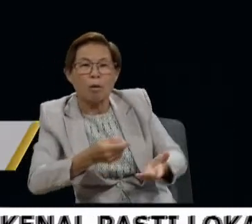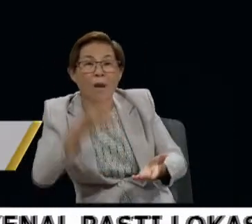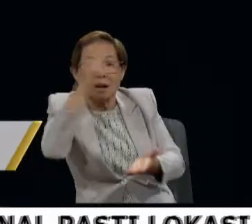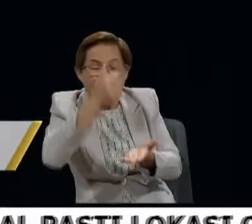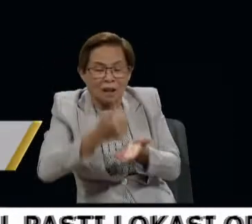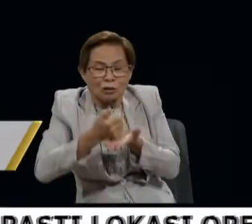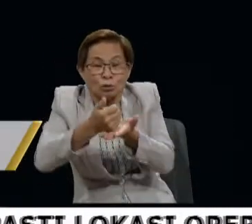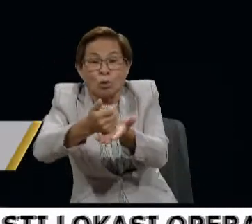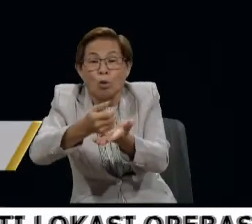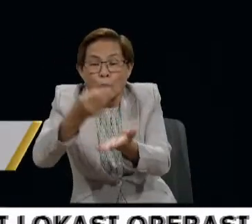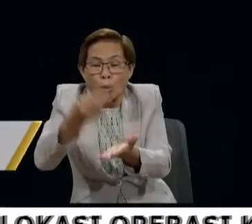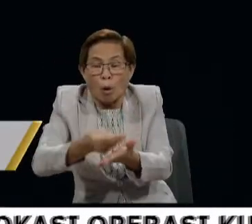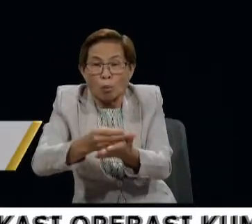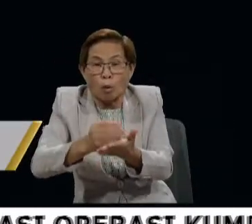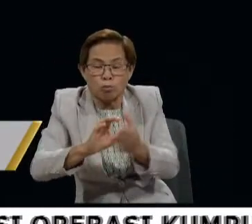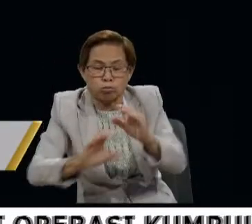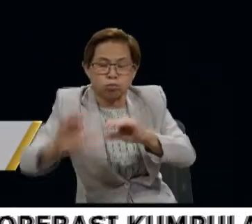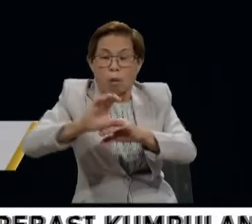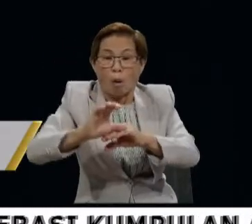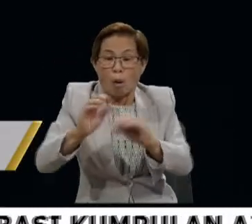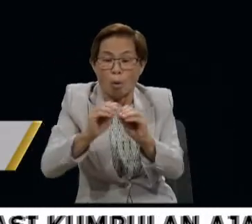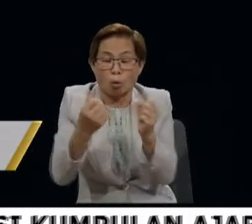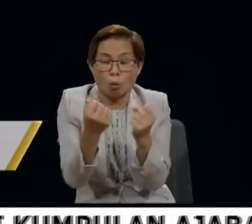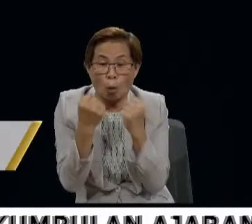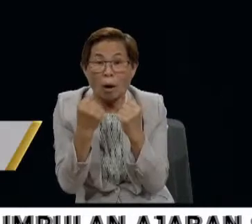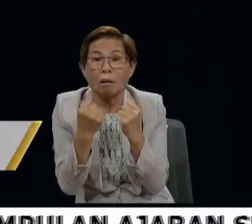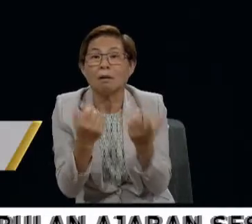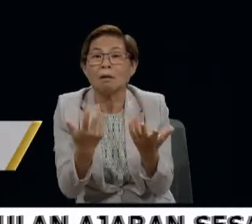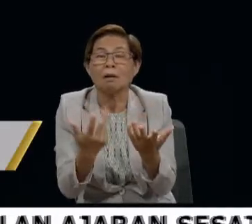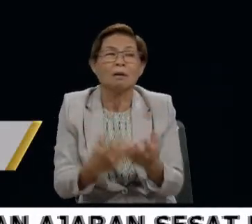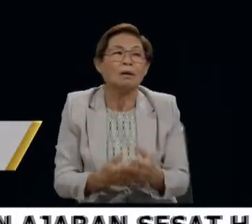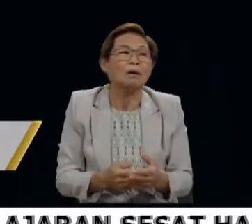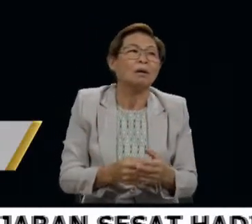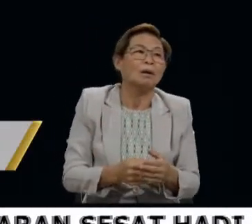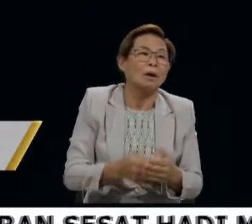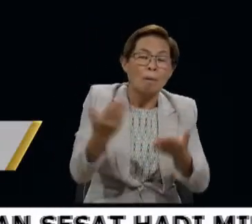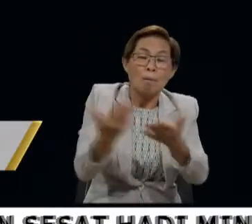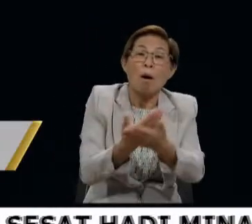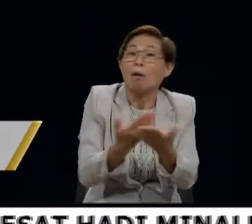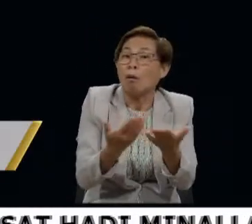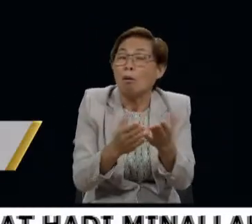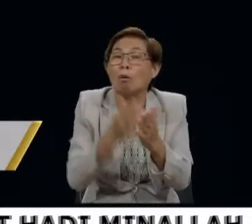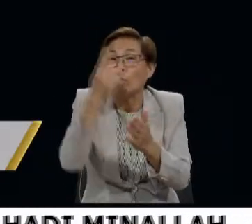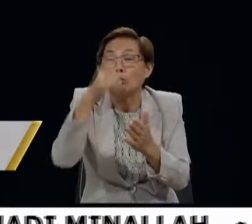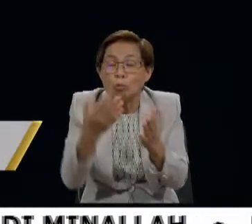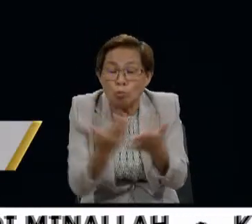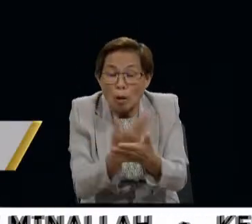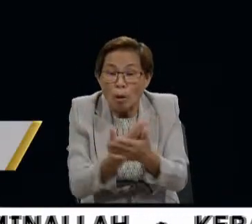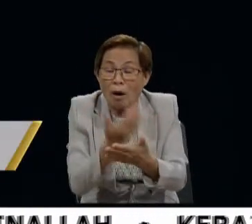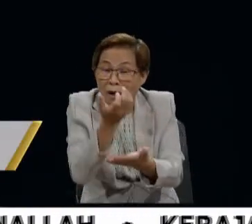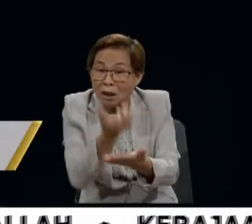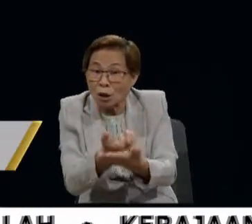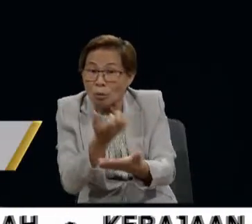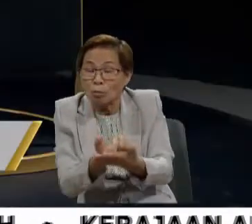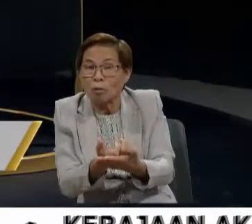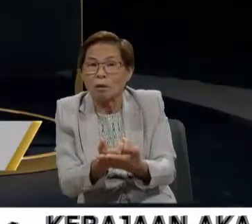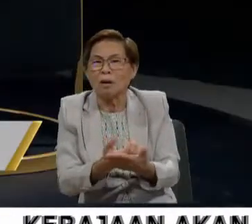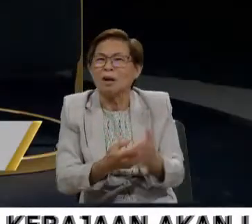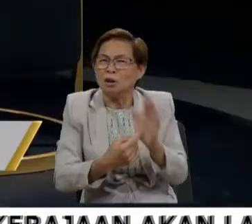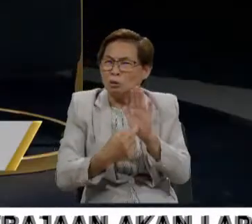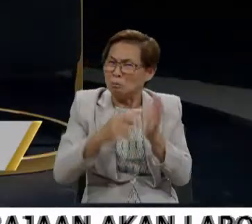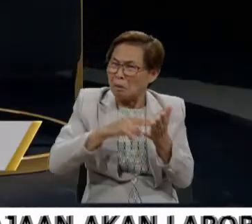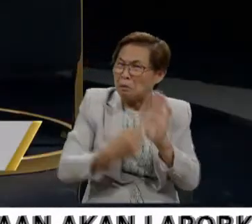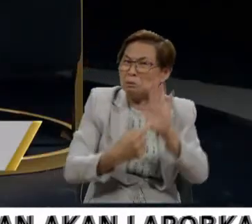mampan er dalam usaha er sebagai sebahagian daripada USA pembaruan ekonomi jadi Adakah itu mengisyaratkan